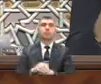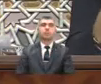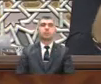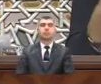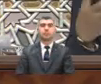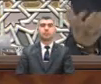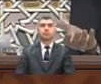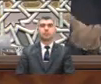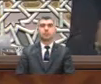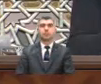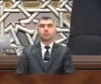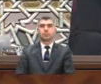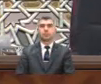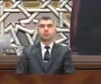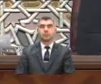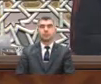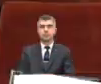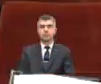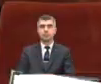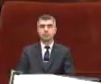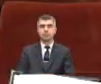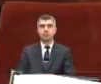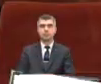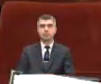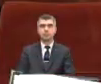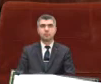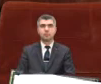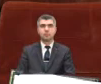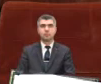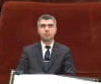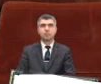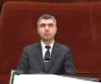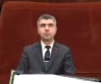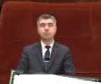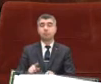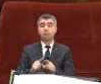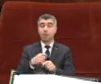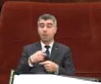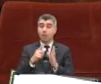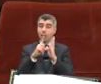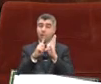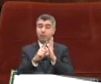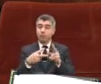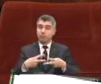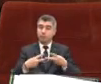على جو من الهدوء. تفضل السيدة الرئيسة. تنزيل القانون 55/19 هو